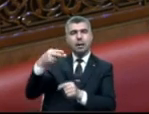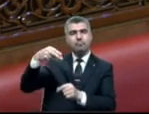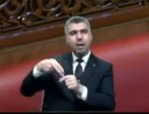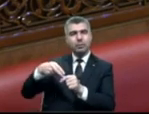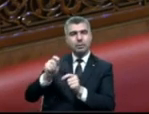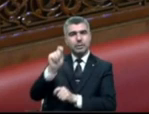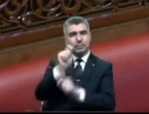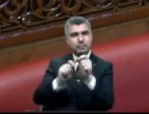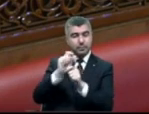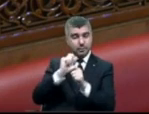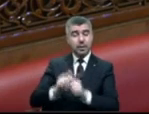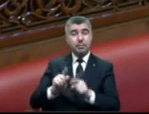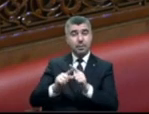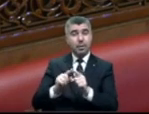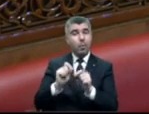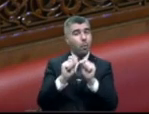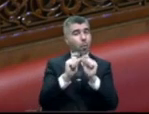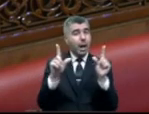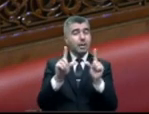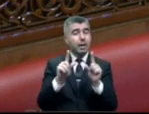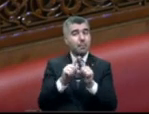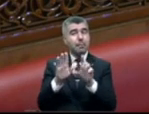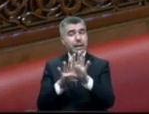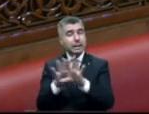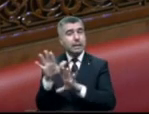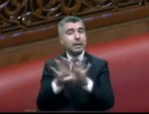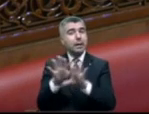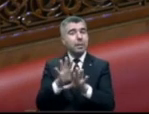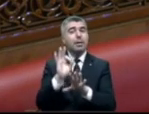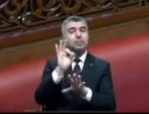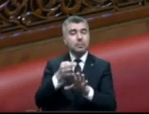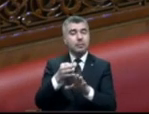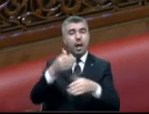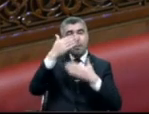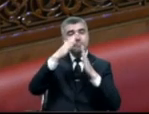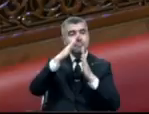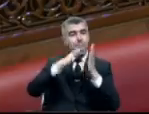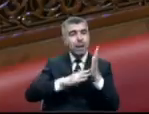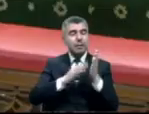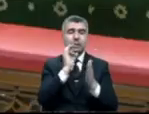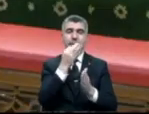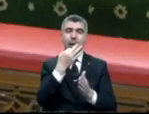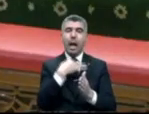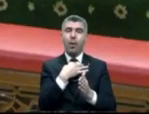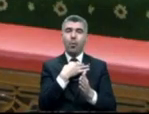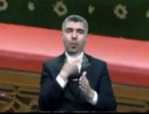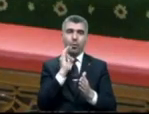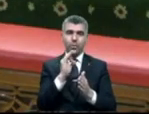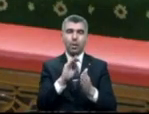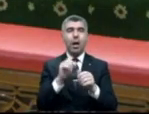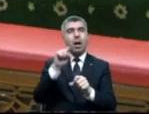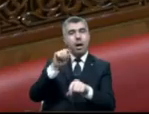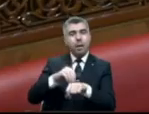مع ضرورة بلورة تصور واضح في تدبيره مع مراعاة مصالح الدولة المغربية كمستثمر ومصالح اليد العاملة